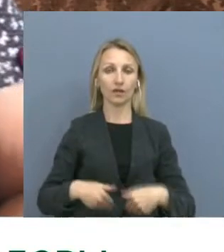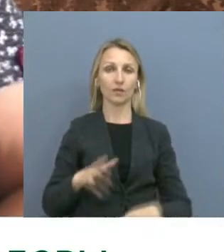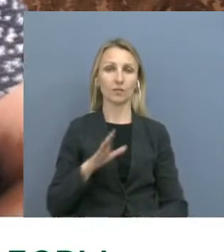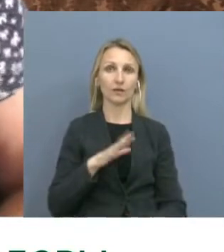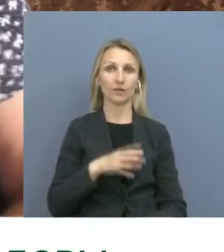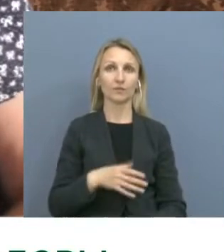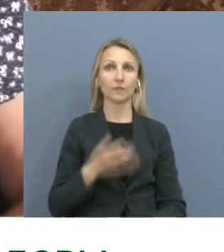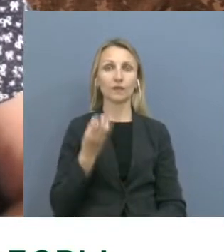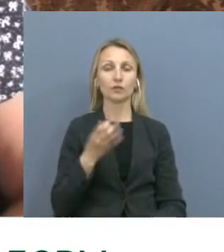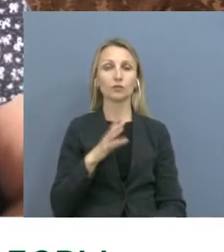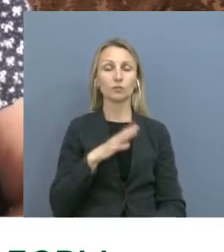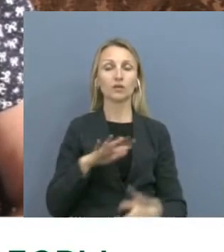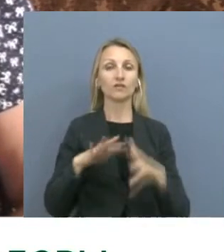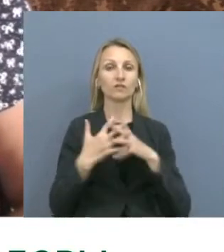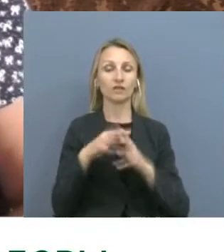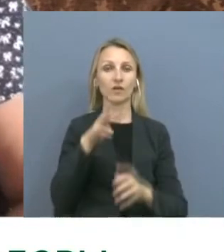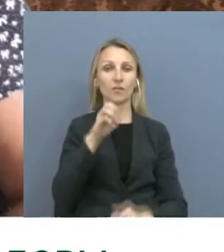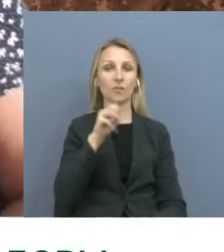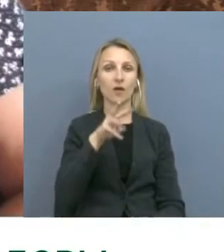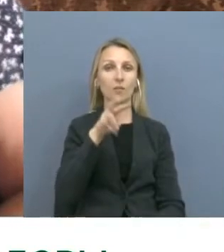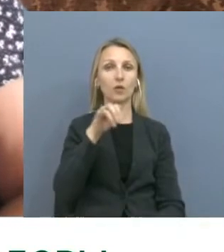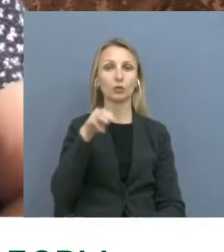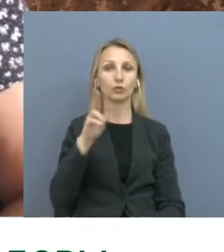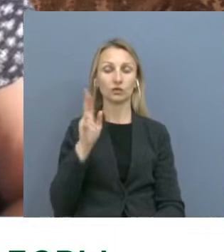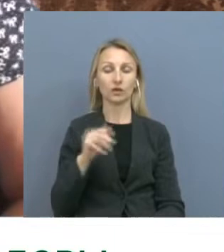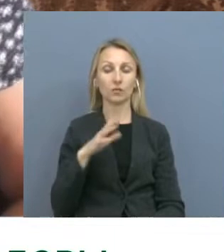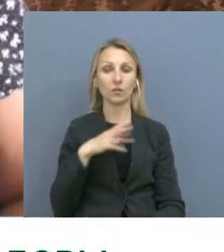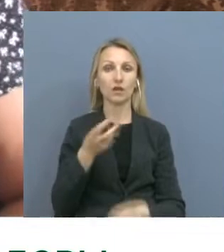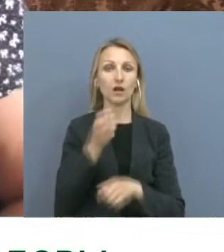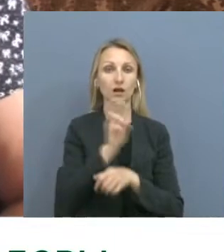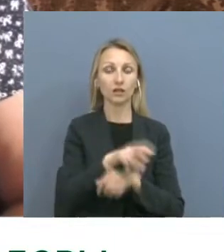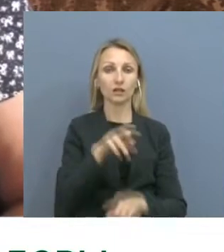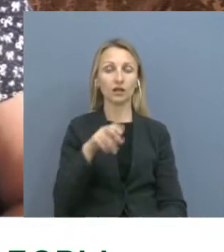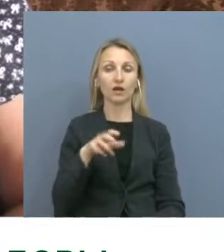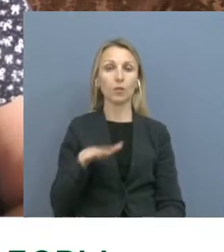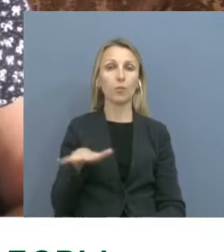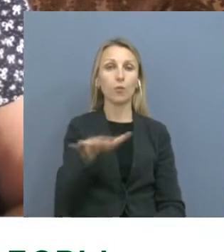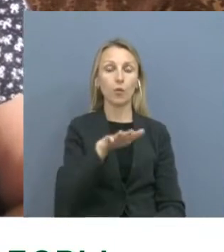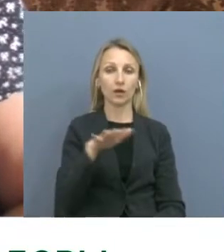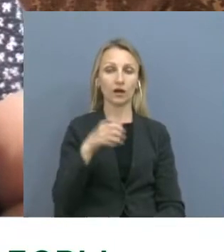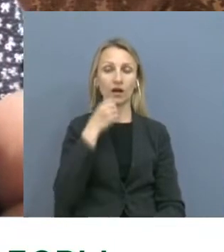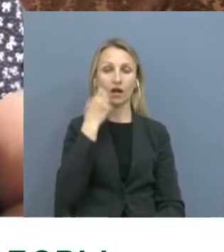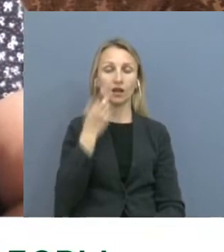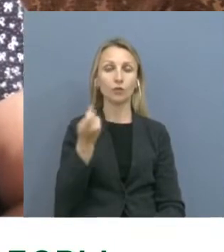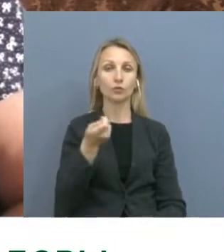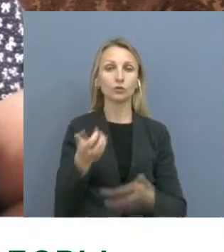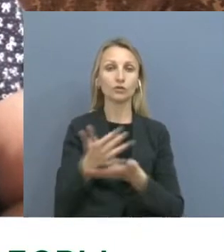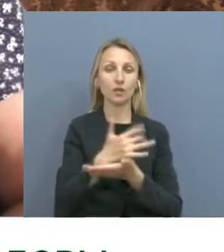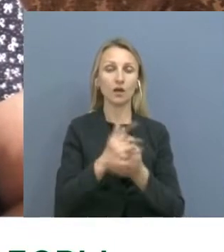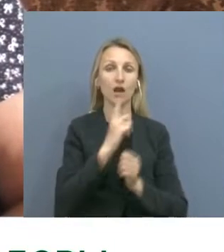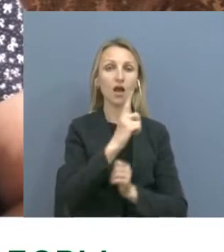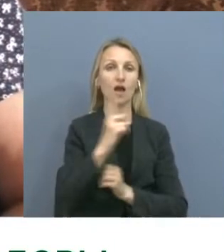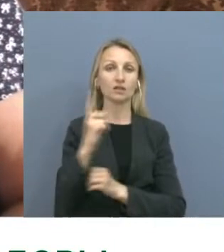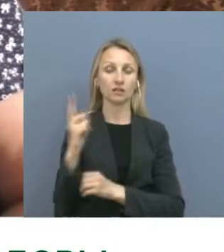сельской местности, как я говорила, в Мамлютке жила, она вот рассказывала, что ходили на поле, колоски собирали, когда уборка была,